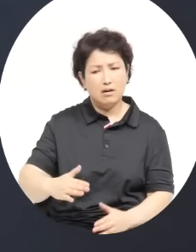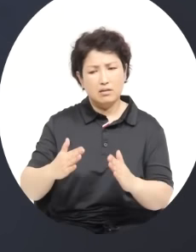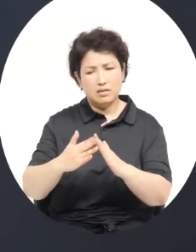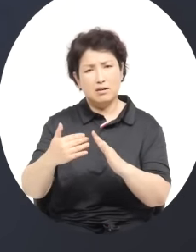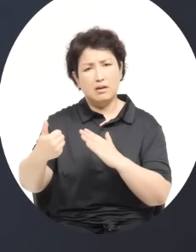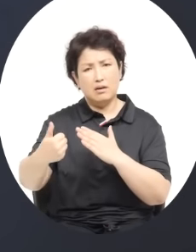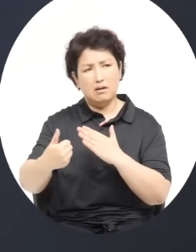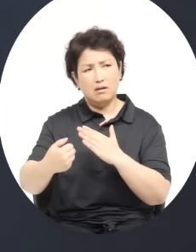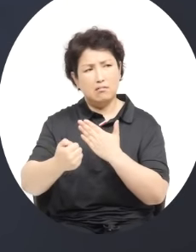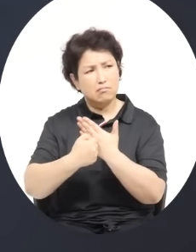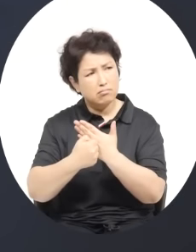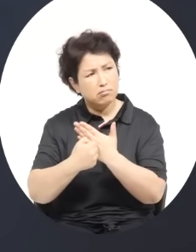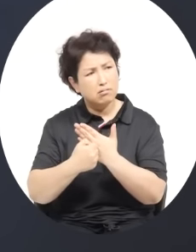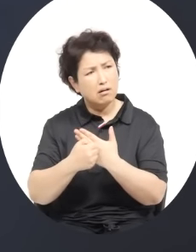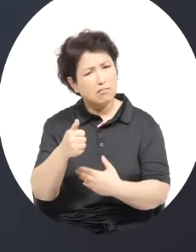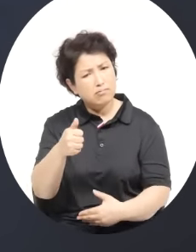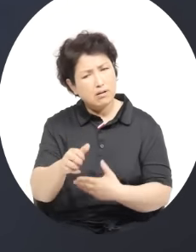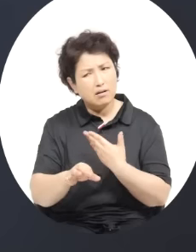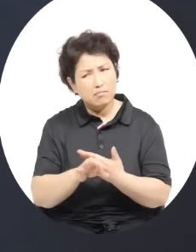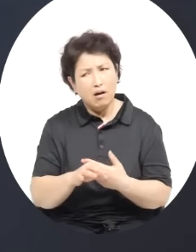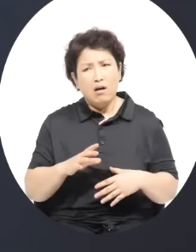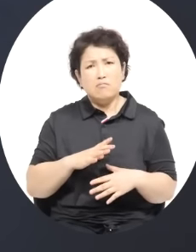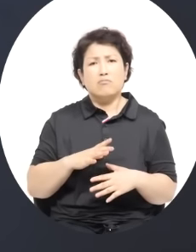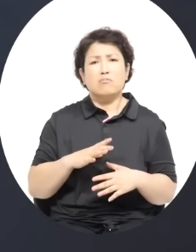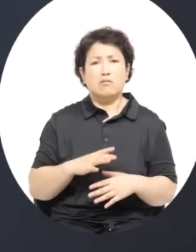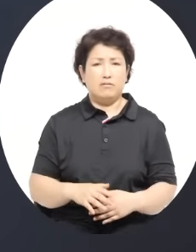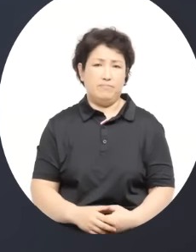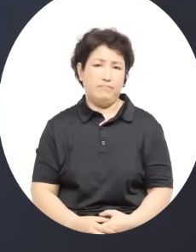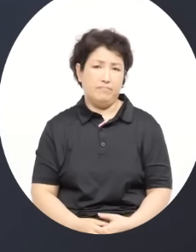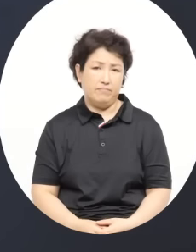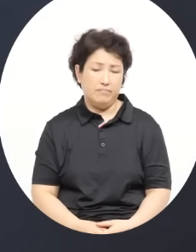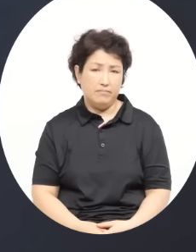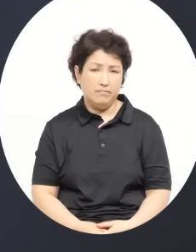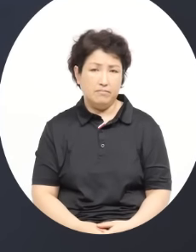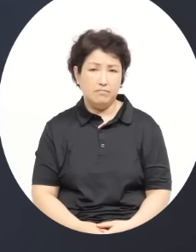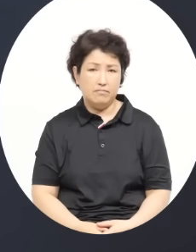울리거나 초인종 소리만 나도 무서워요.